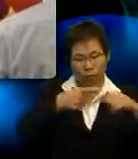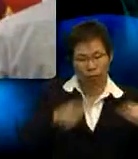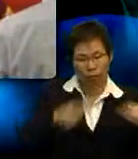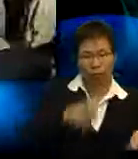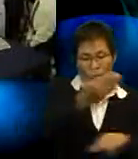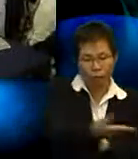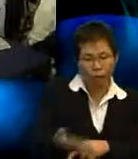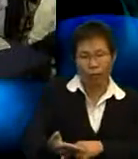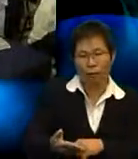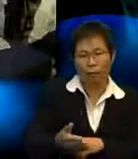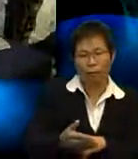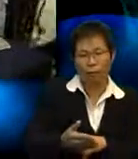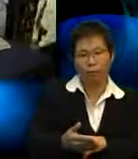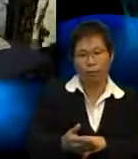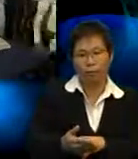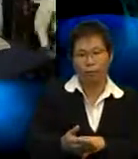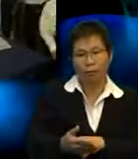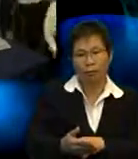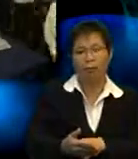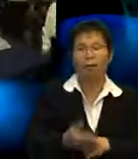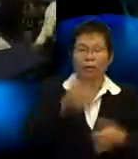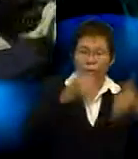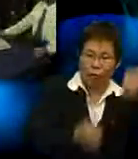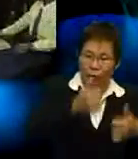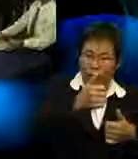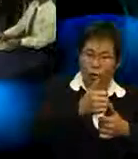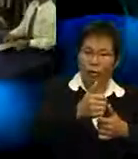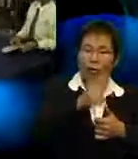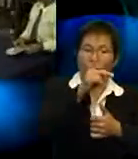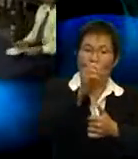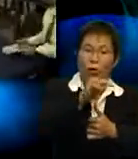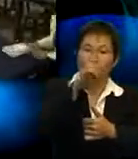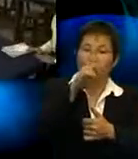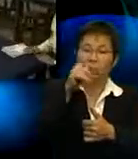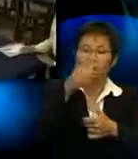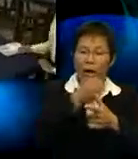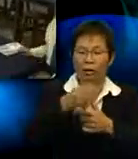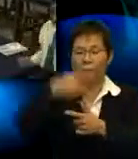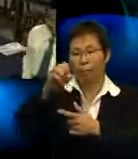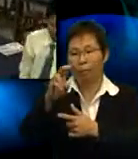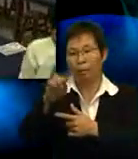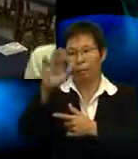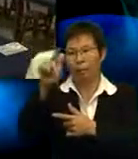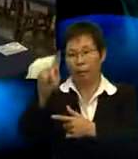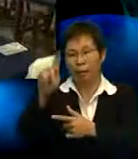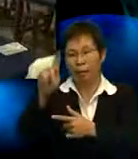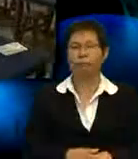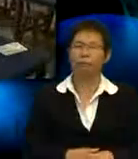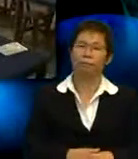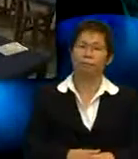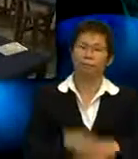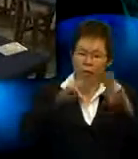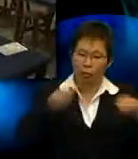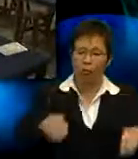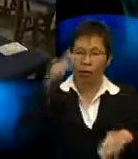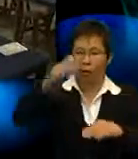yang disediakan sama ada ianya sejenis bahan konduktor atau bahan penebat. Murid-murid akan